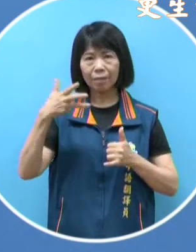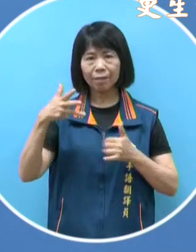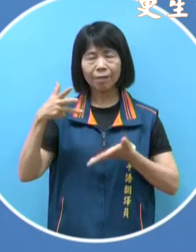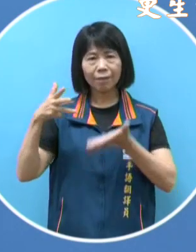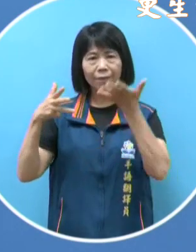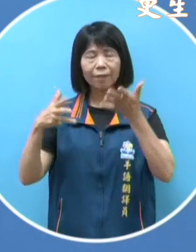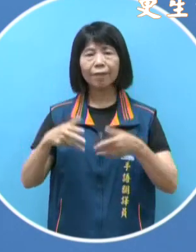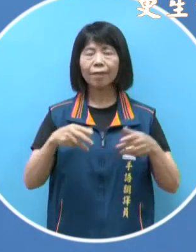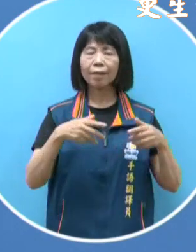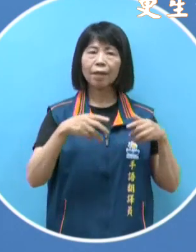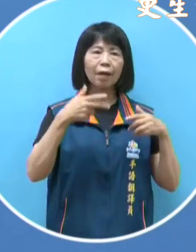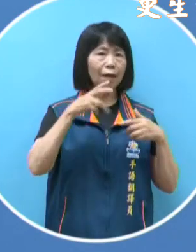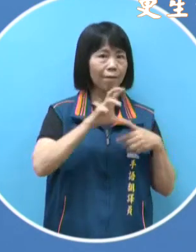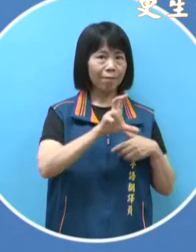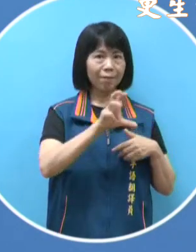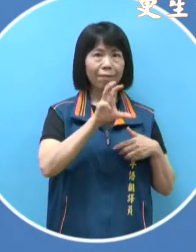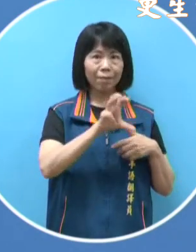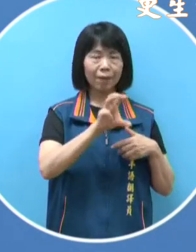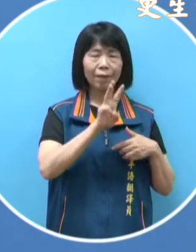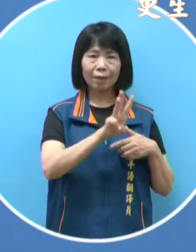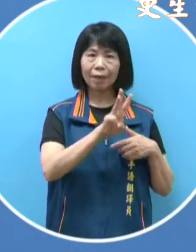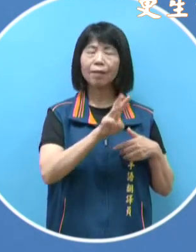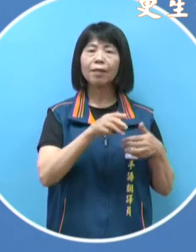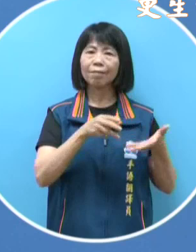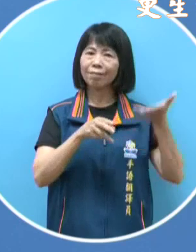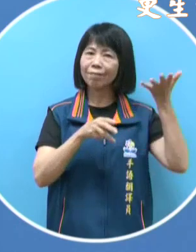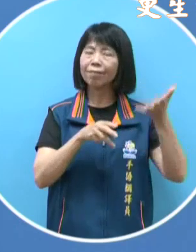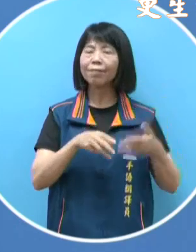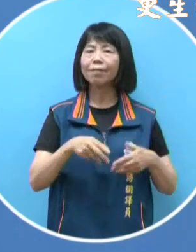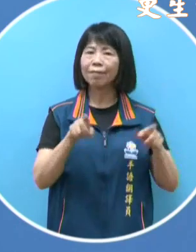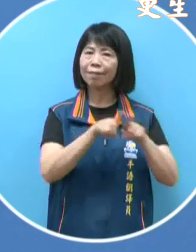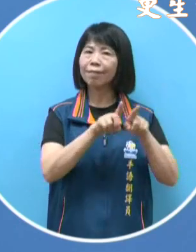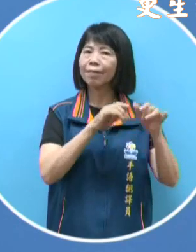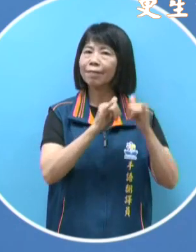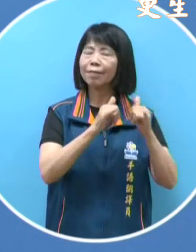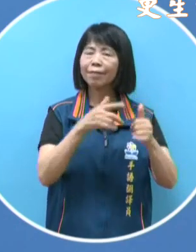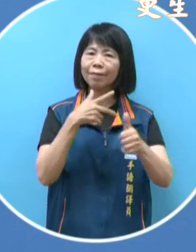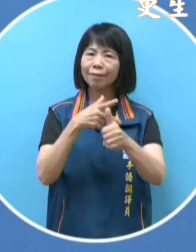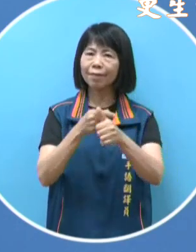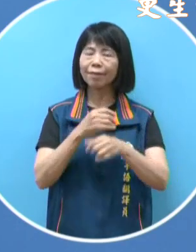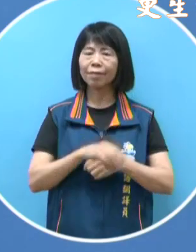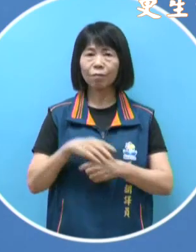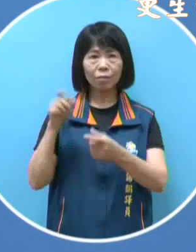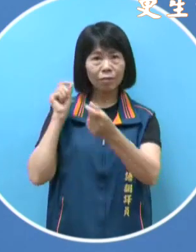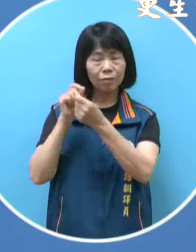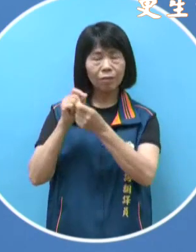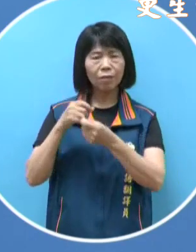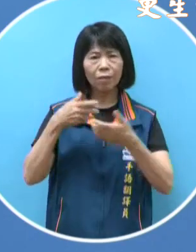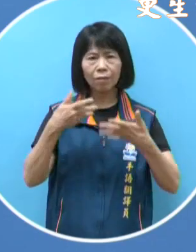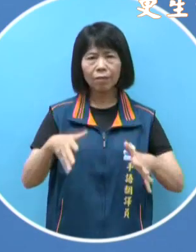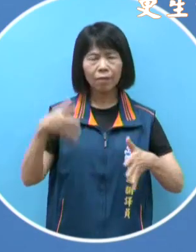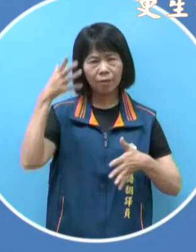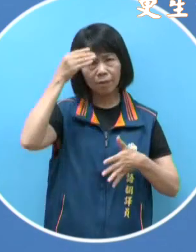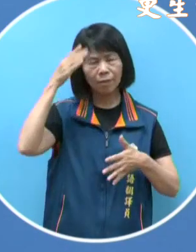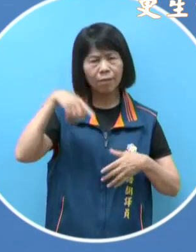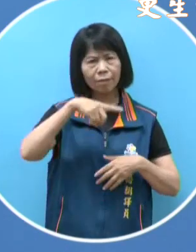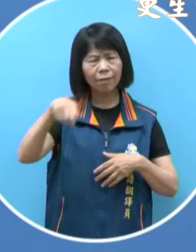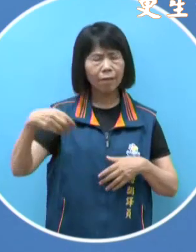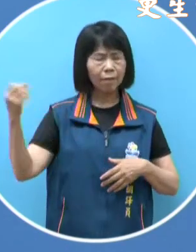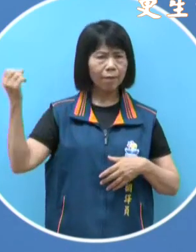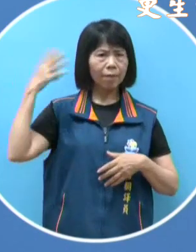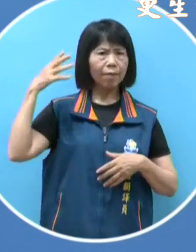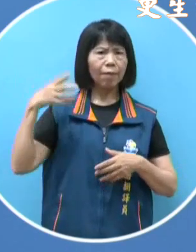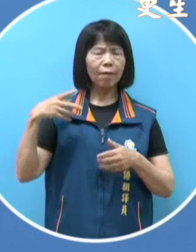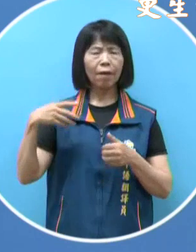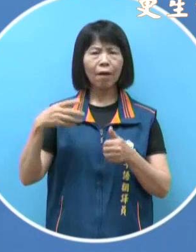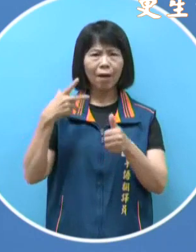的非原住民的长者来做疫苗的施打。那我想最近很多的长者听到施打疫苗产